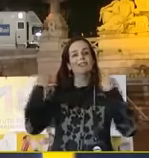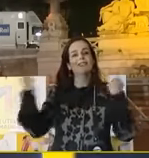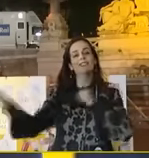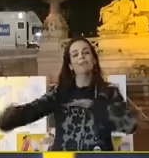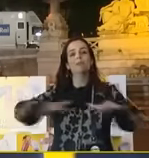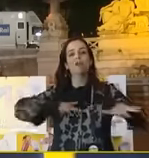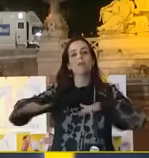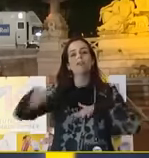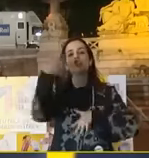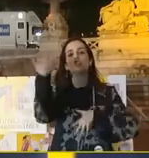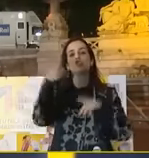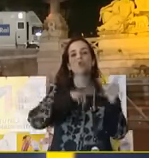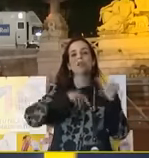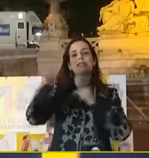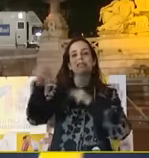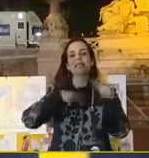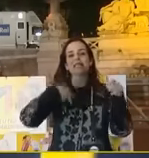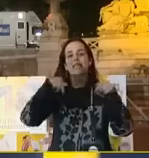Stelle.